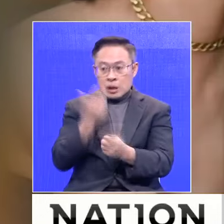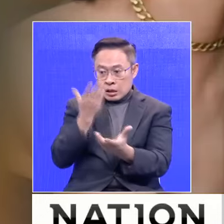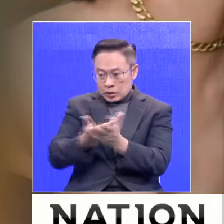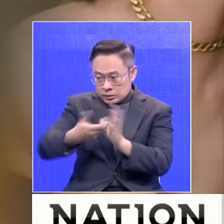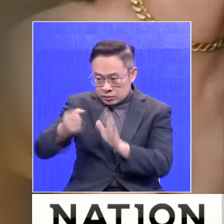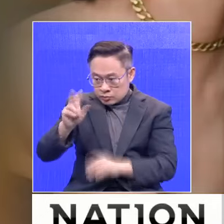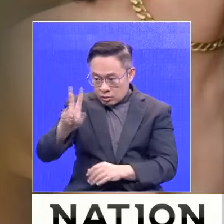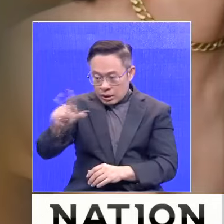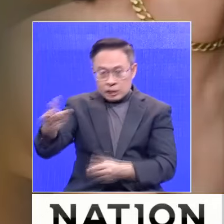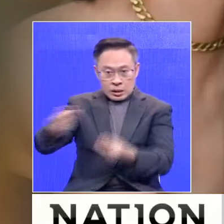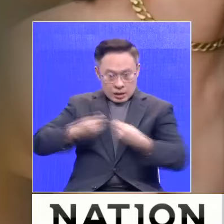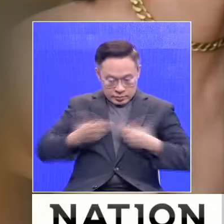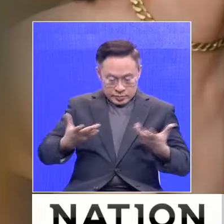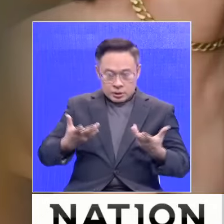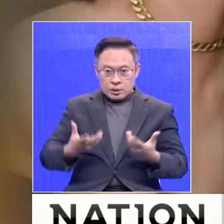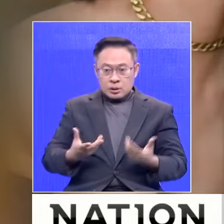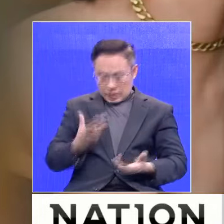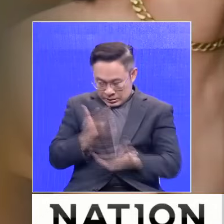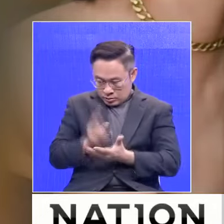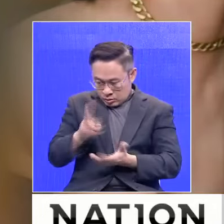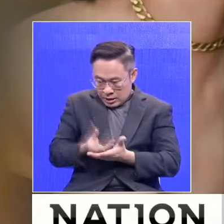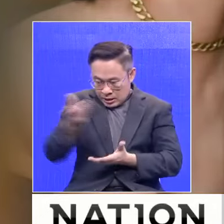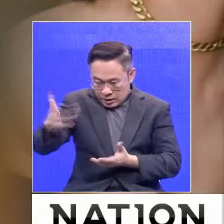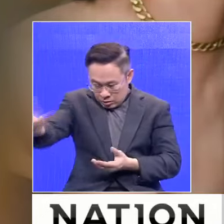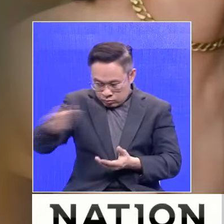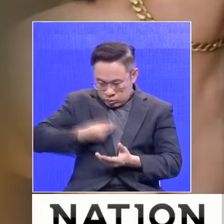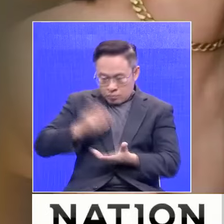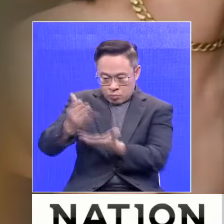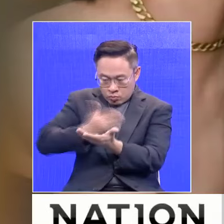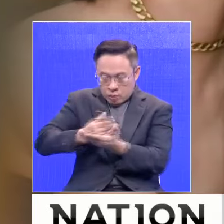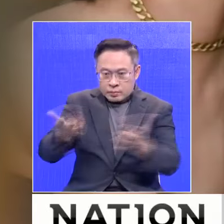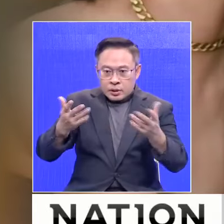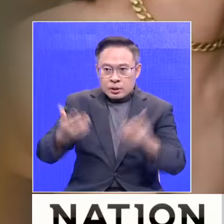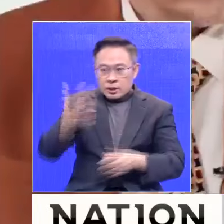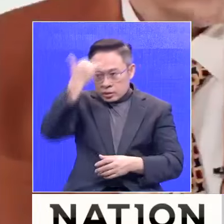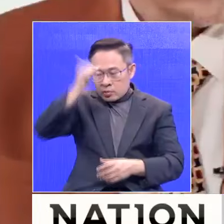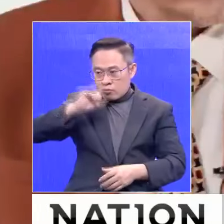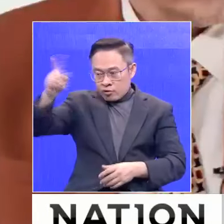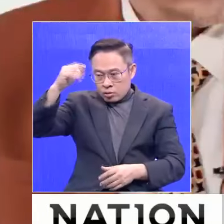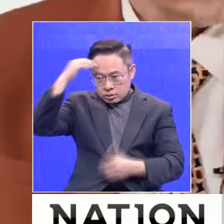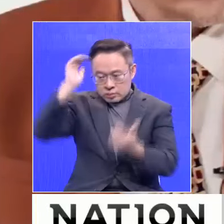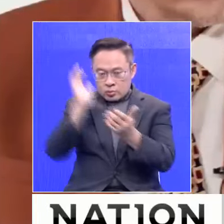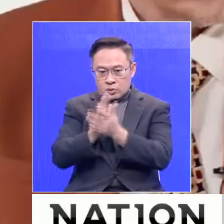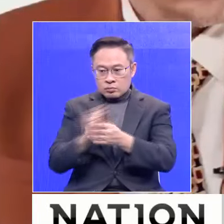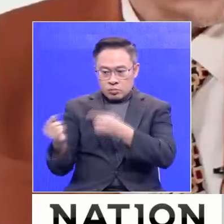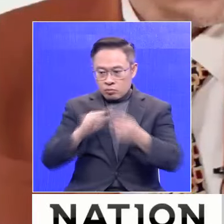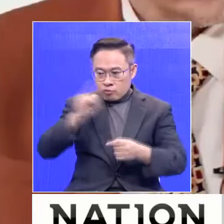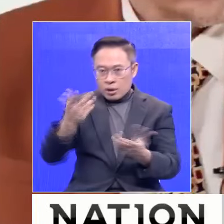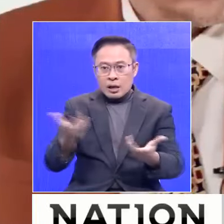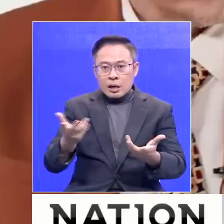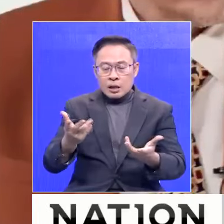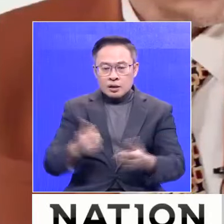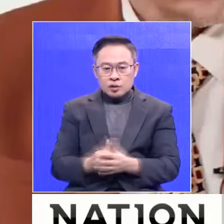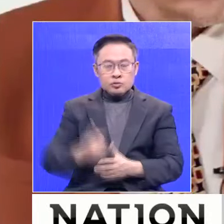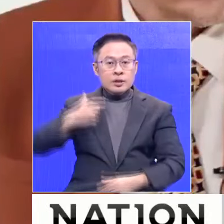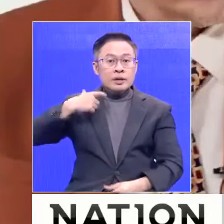ดีส่วนทนายเดชานะครับอันนี้เป็นทนายฝั่งคุณลูกหมีนะก็มีการโพสต์ Facebook บอกว่าสวัสดียามเช้า9โม